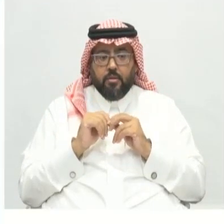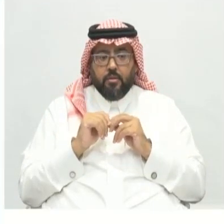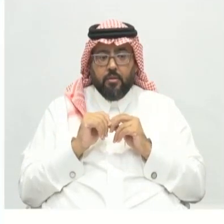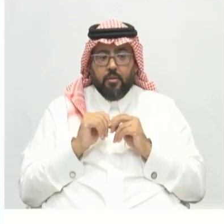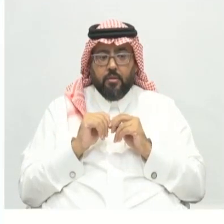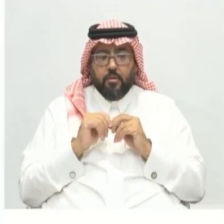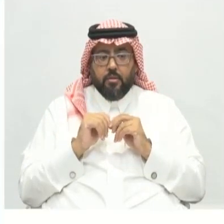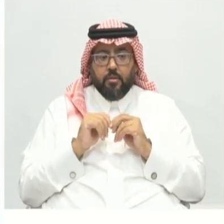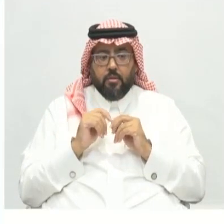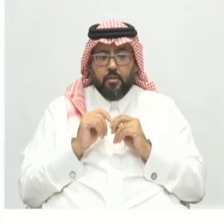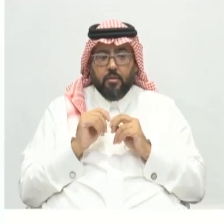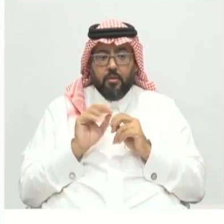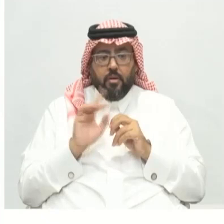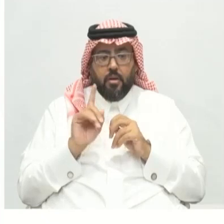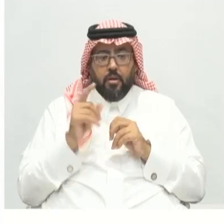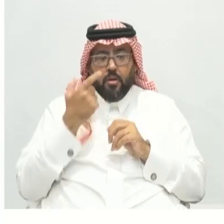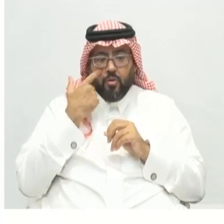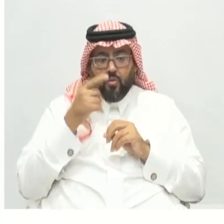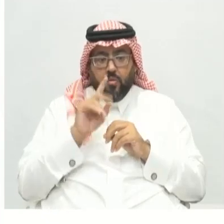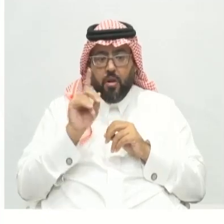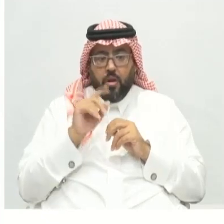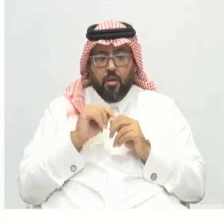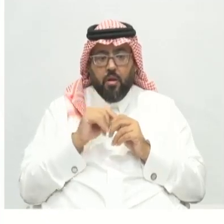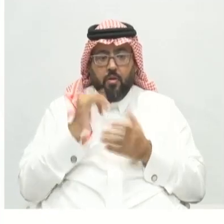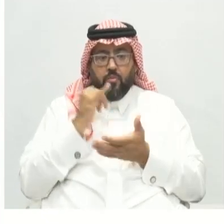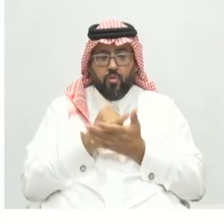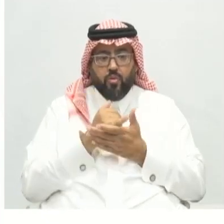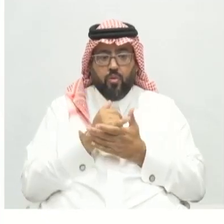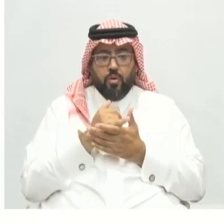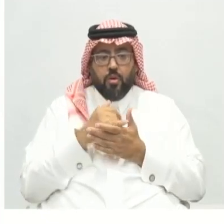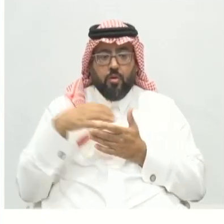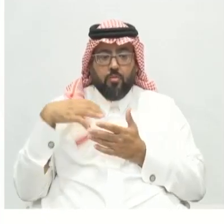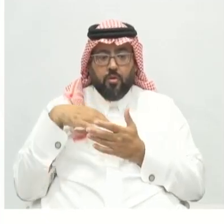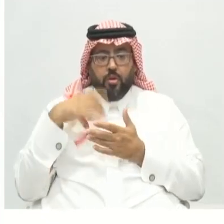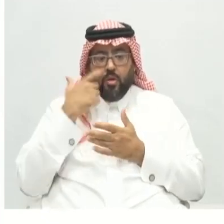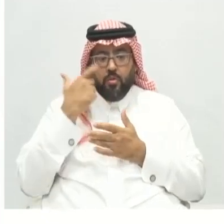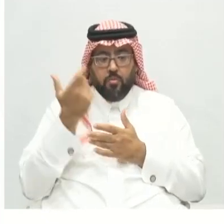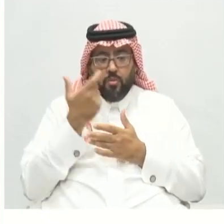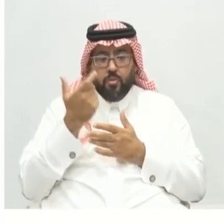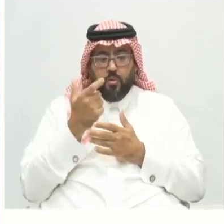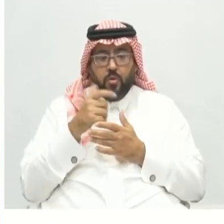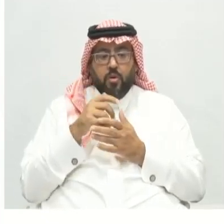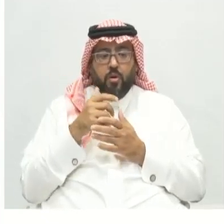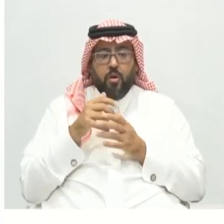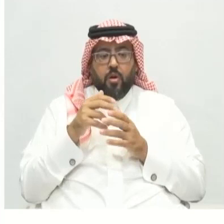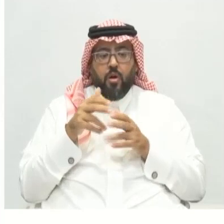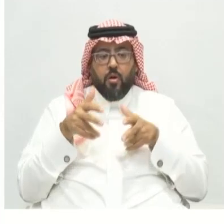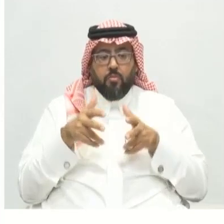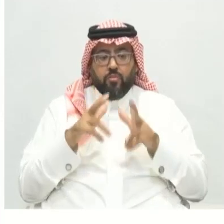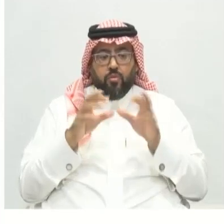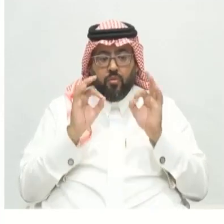احسنت لا ارى ذلك ان مسؤوليه مدير المشروع تجاه الفريق هي الدعم